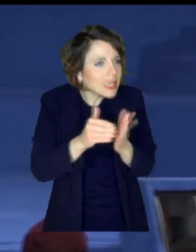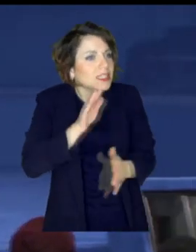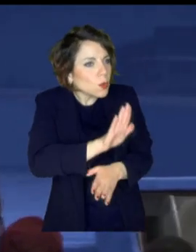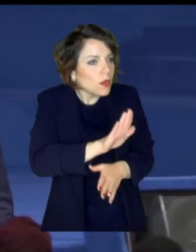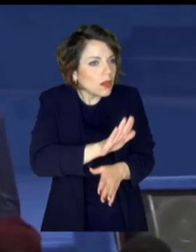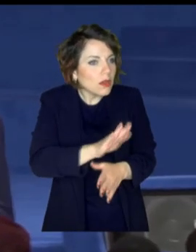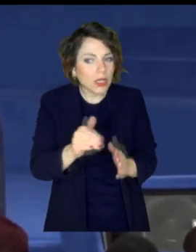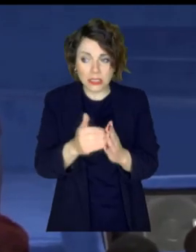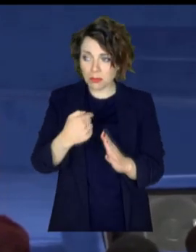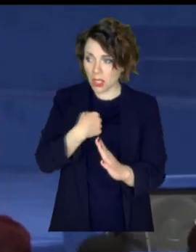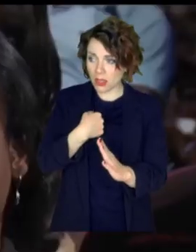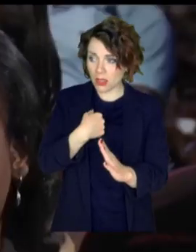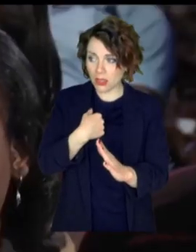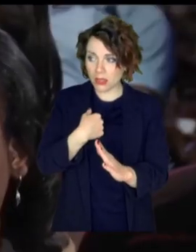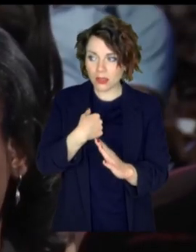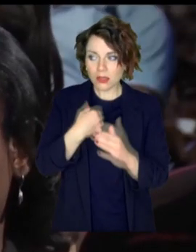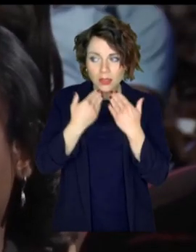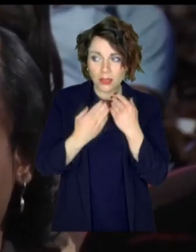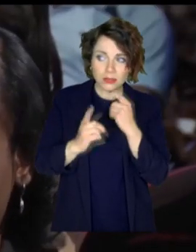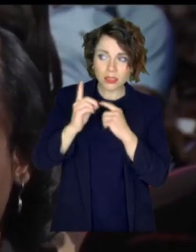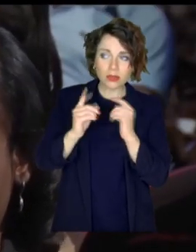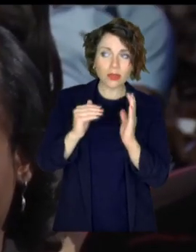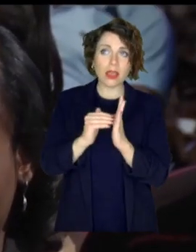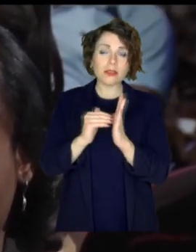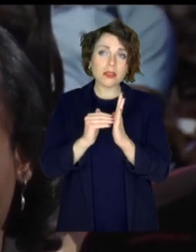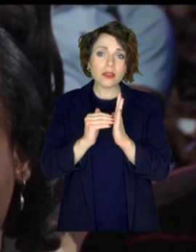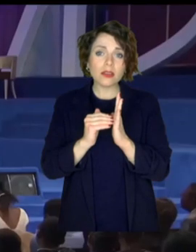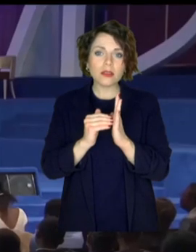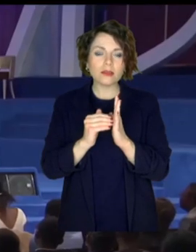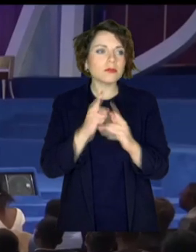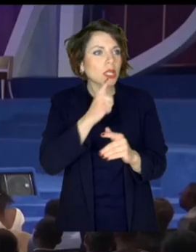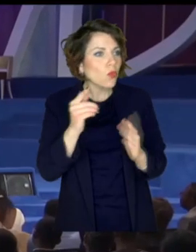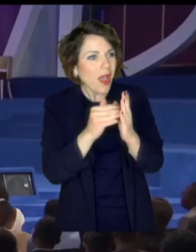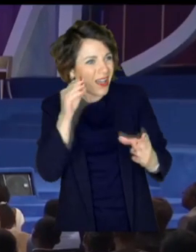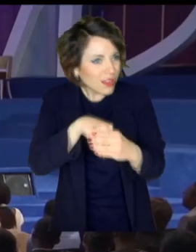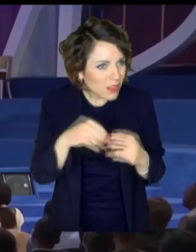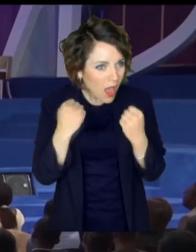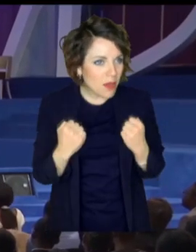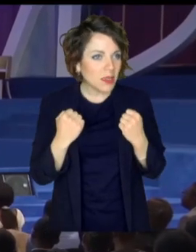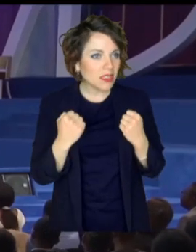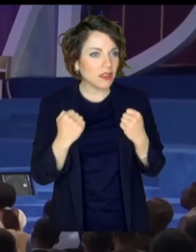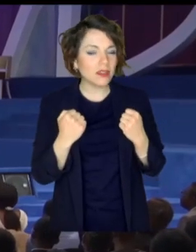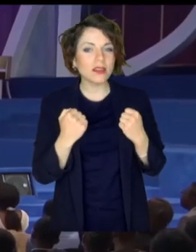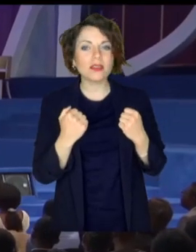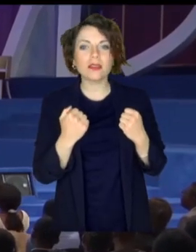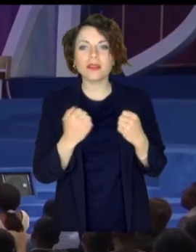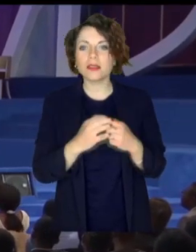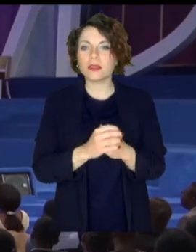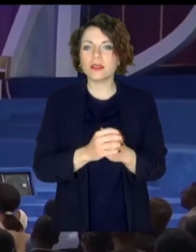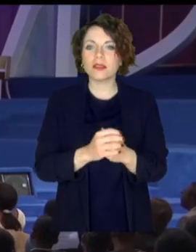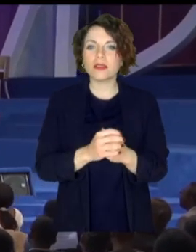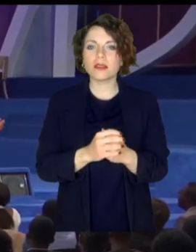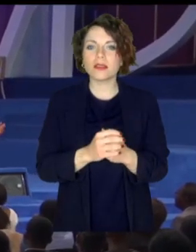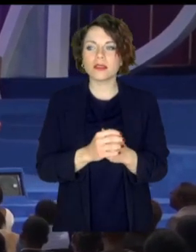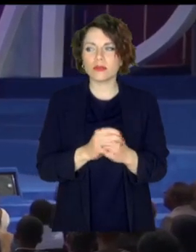Casa mia? Lodi al Signore, la casa. Ma ci vivi in quella casa? Oh, lodi